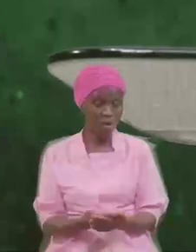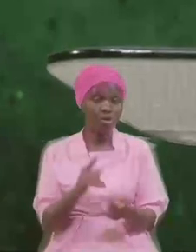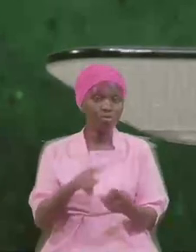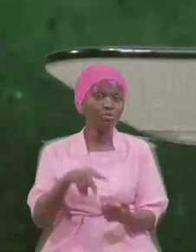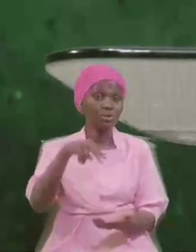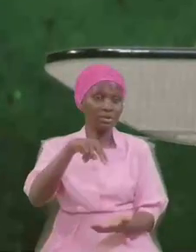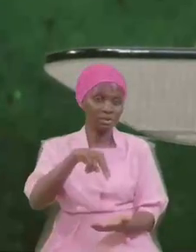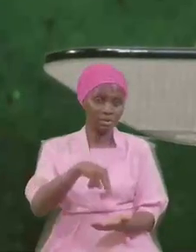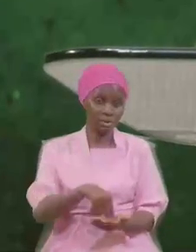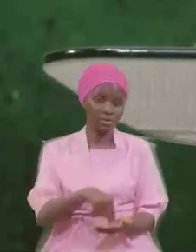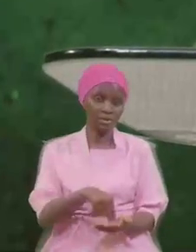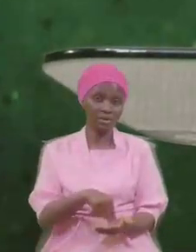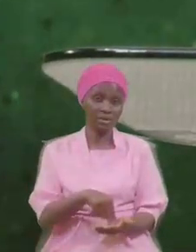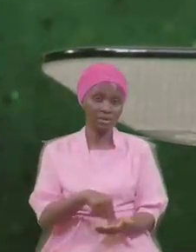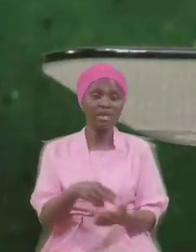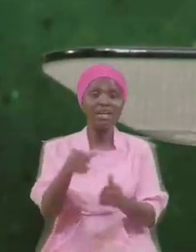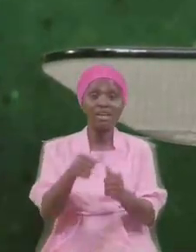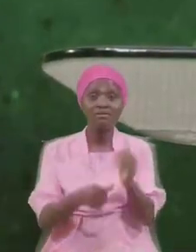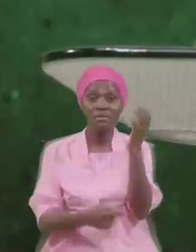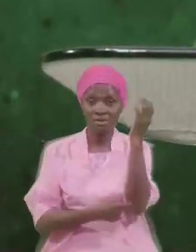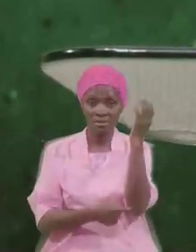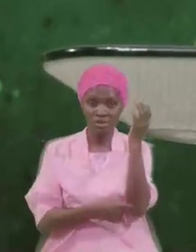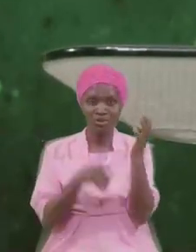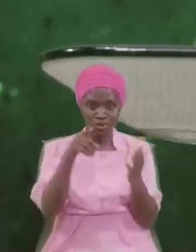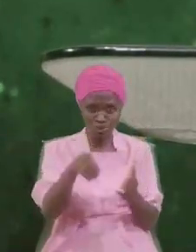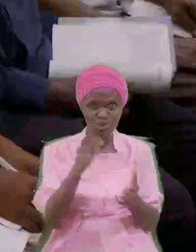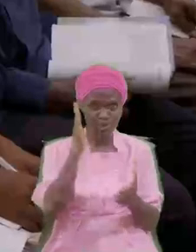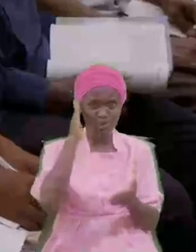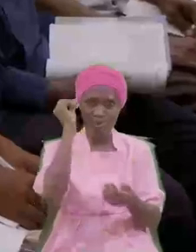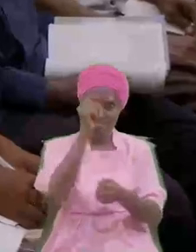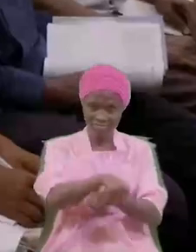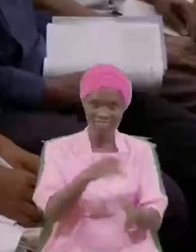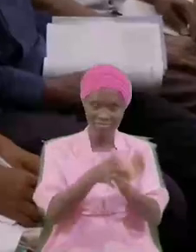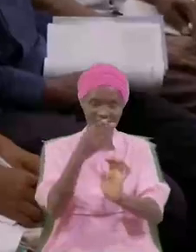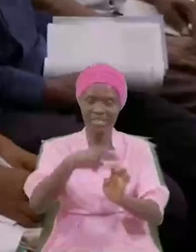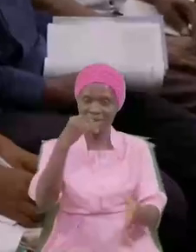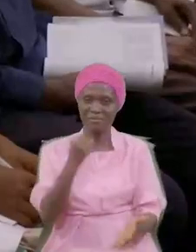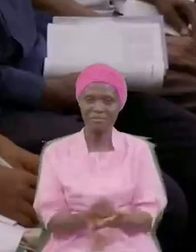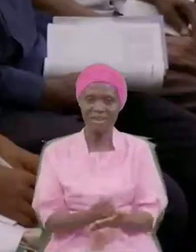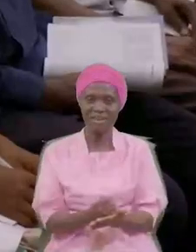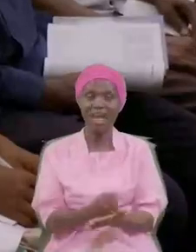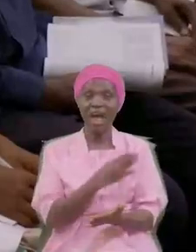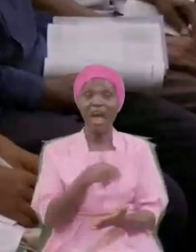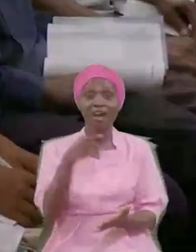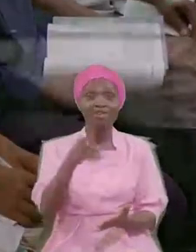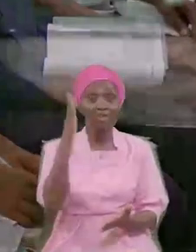et tenir ferme après avoir tout surmonté. Vous allez vaincre toute tentation et vous êtes toujours